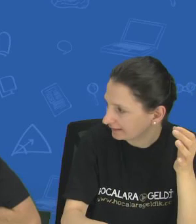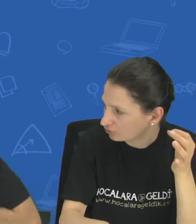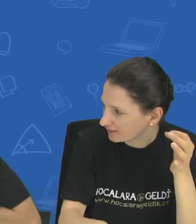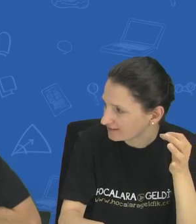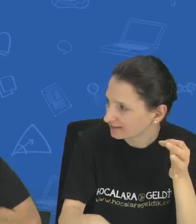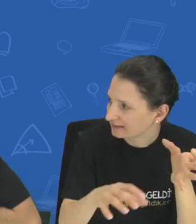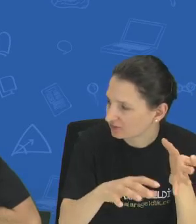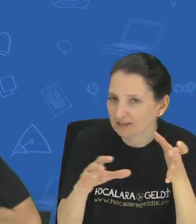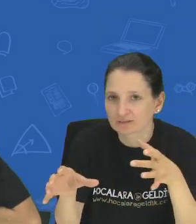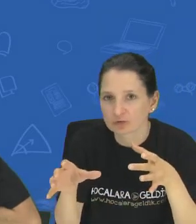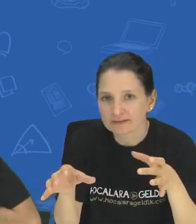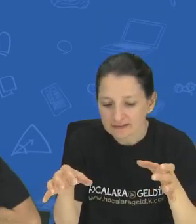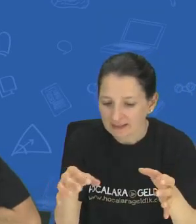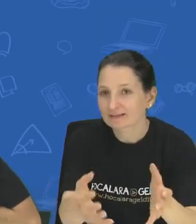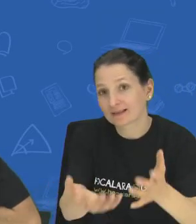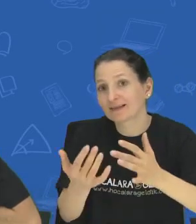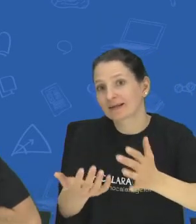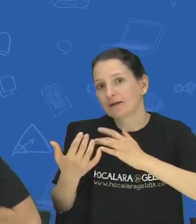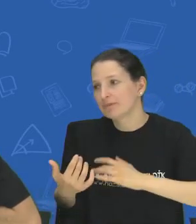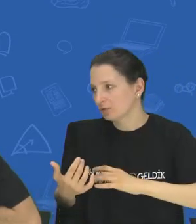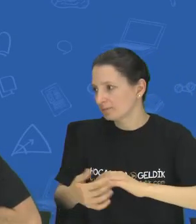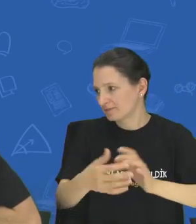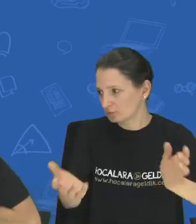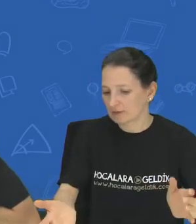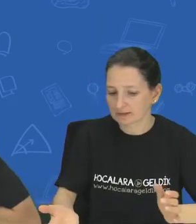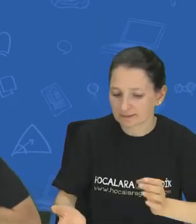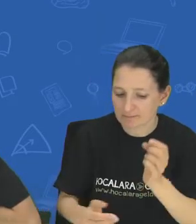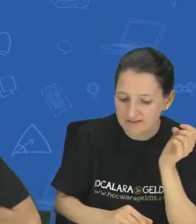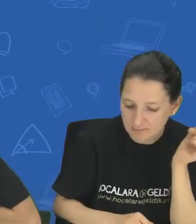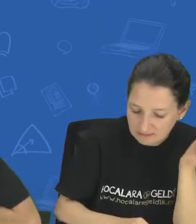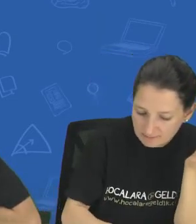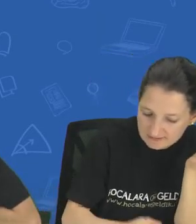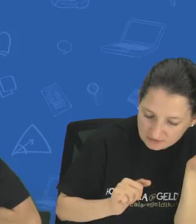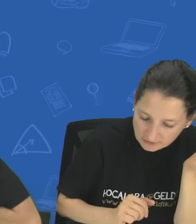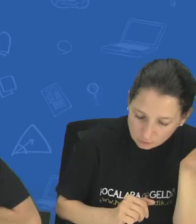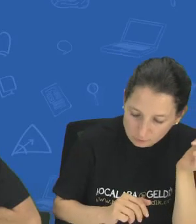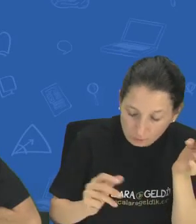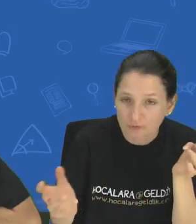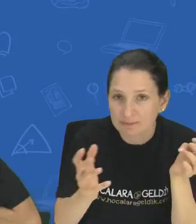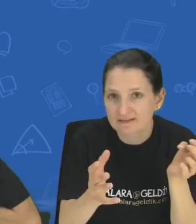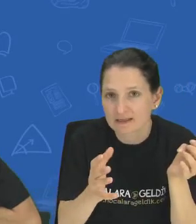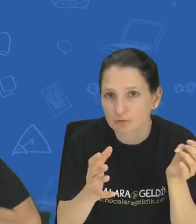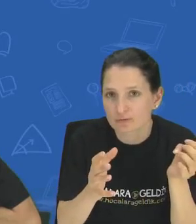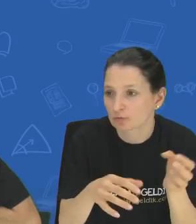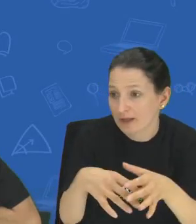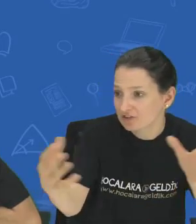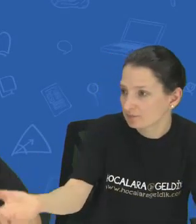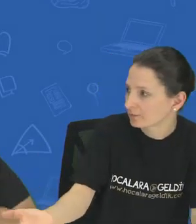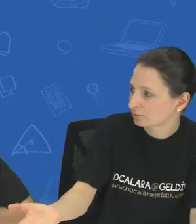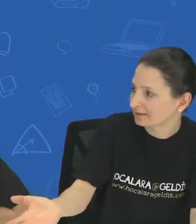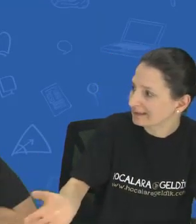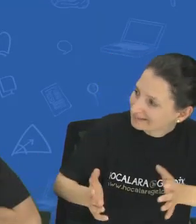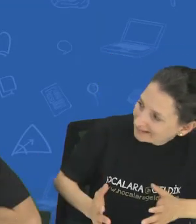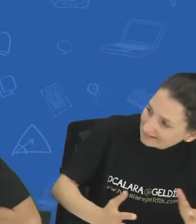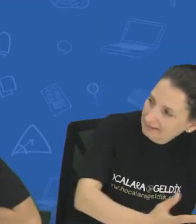Farmakimya diye geçiyor, hı-hı, aslında ilaçtan dolayı. Alt dallardan biri o. Biz, hı-hı, bütün dallardan bahsetmedik ama eczacılar o konuda bilgi sahibi olmak zorunda. Yoksa her şeyi